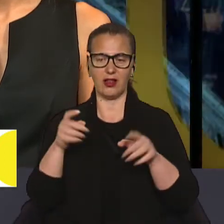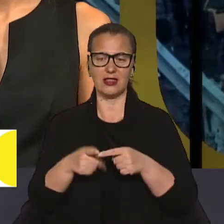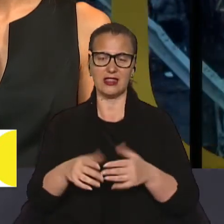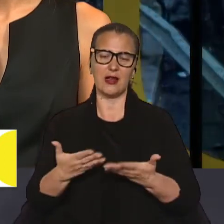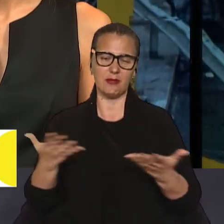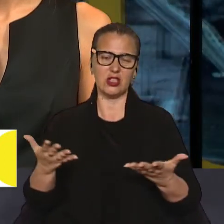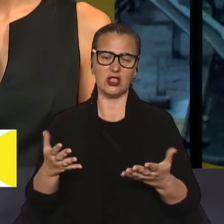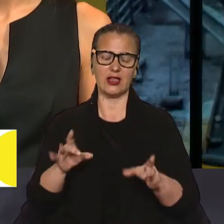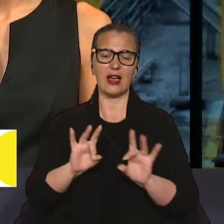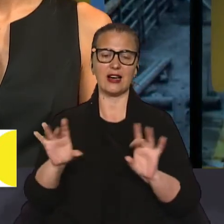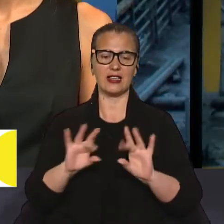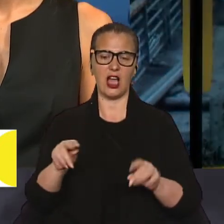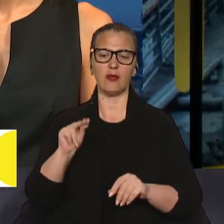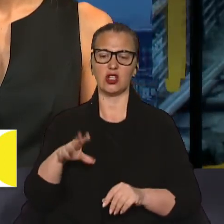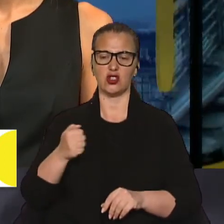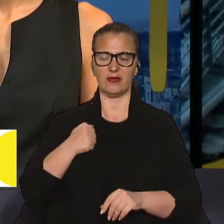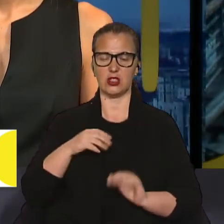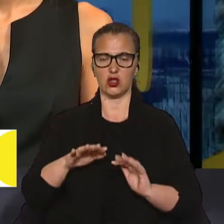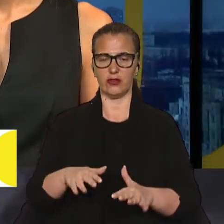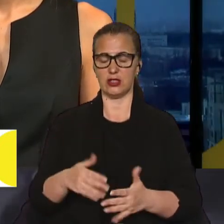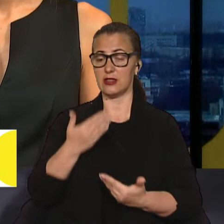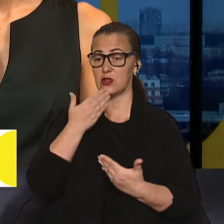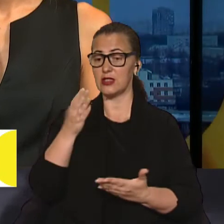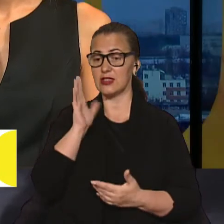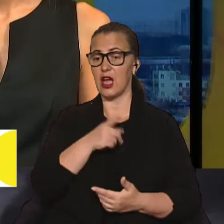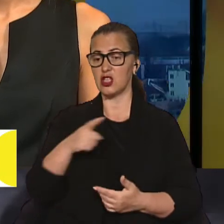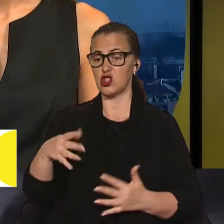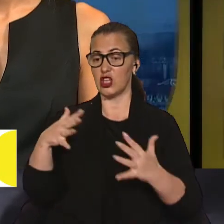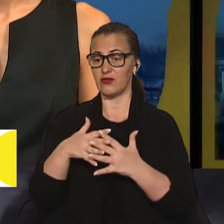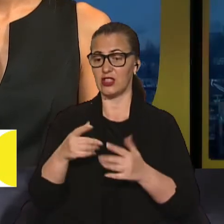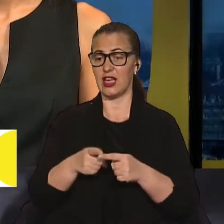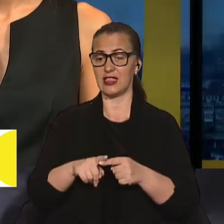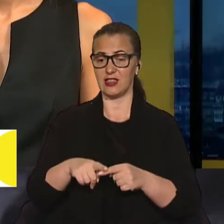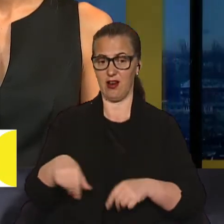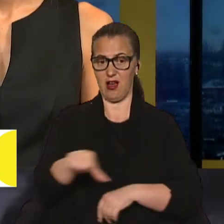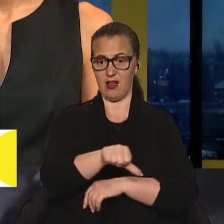как таковые. Угу. В последнее время позиционная война, которая идет на фронте,